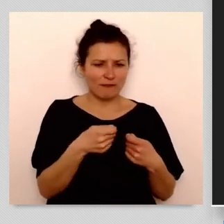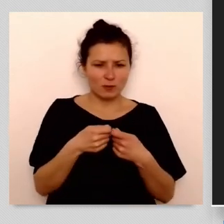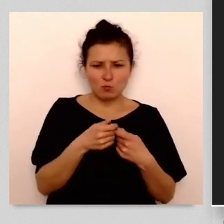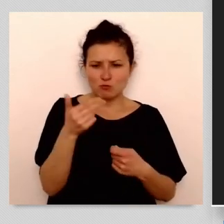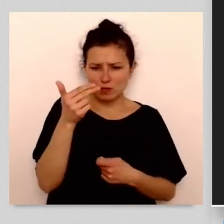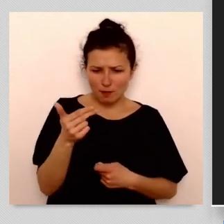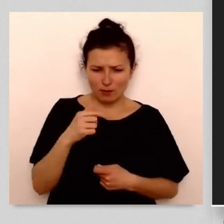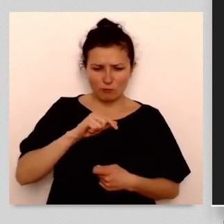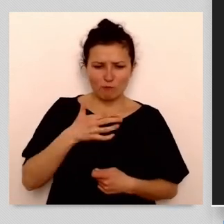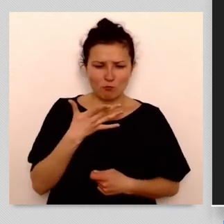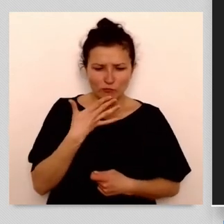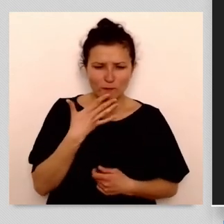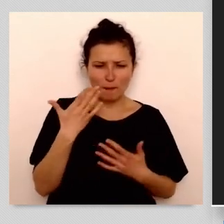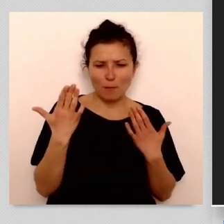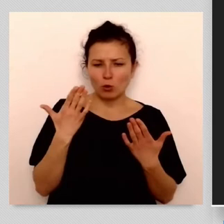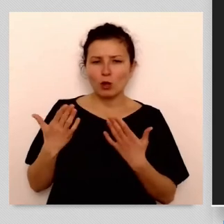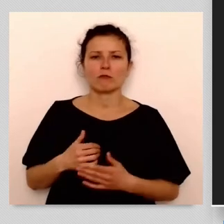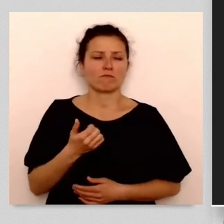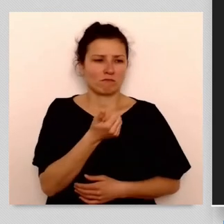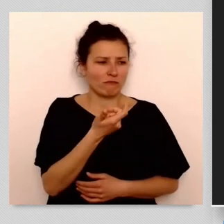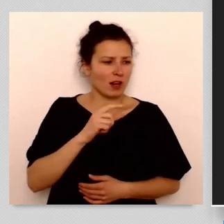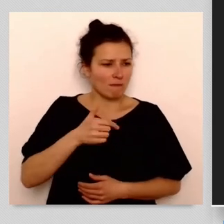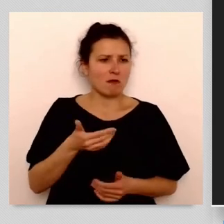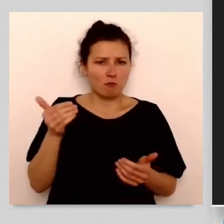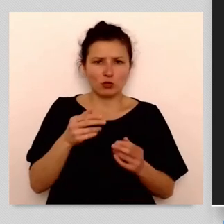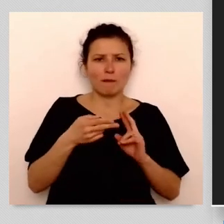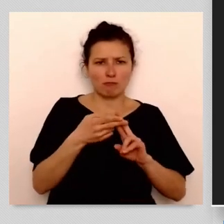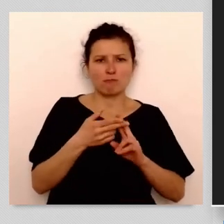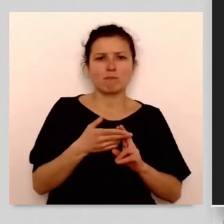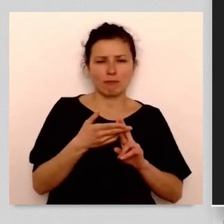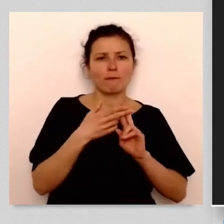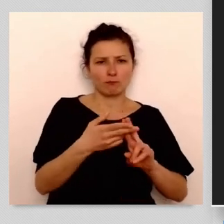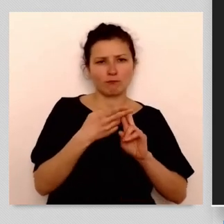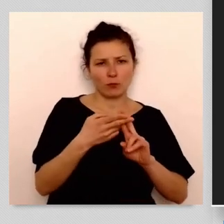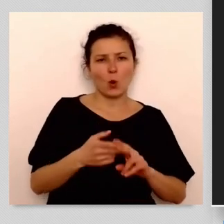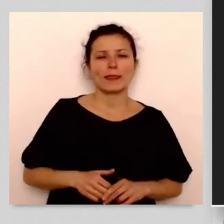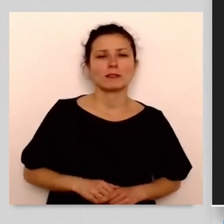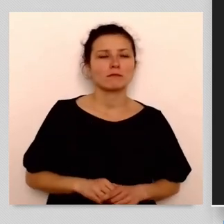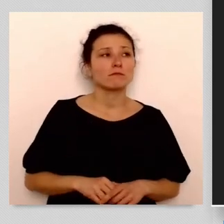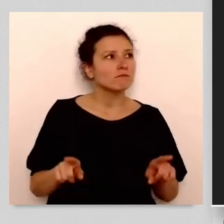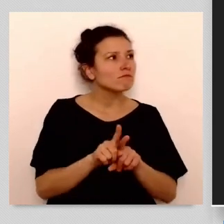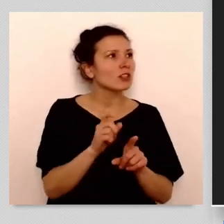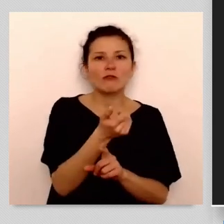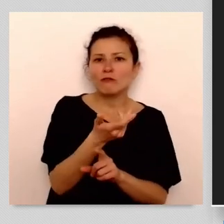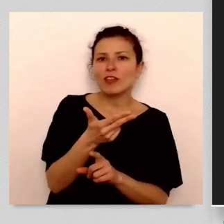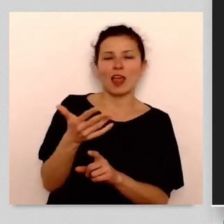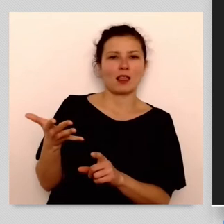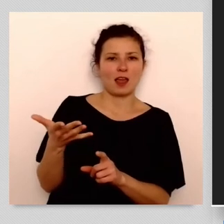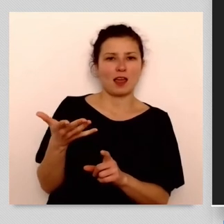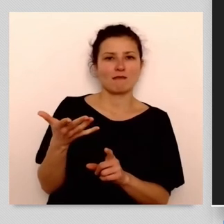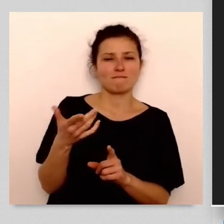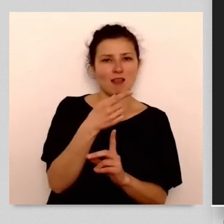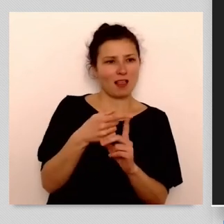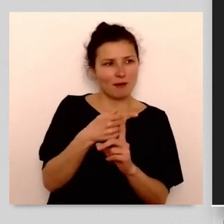które mówimy, wiele, w których możemy się dogadać, ale wiele też takich, które są na dzisiaj